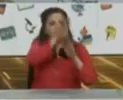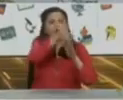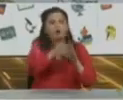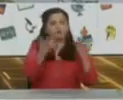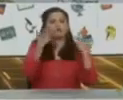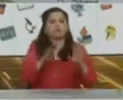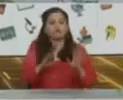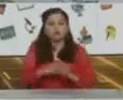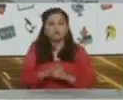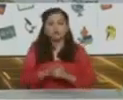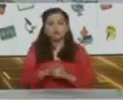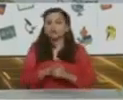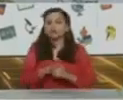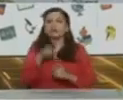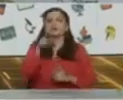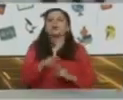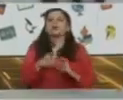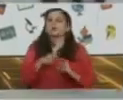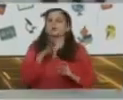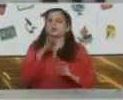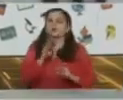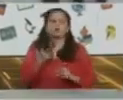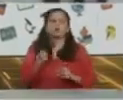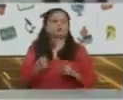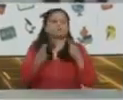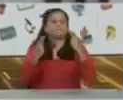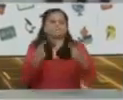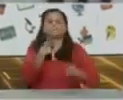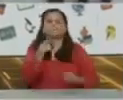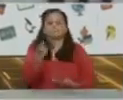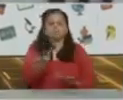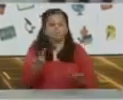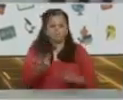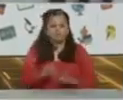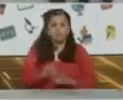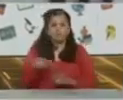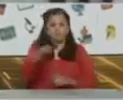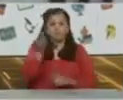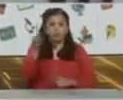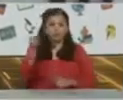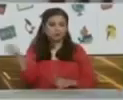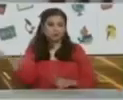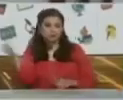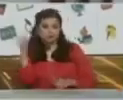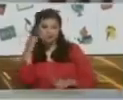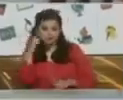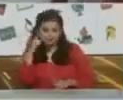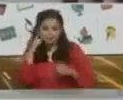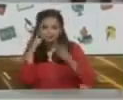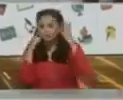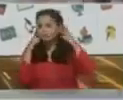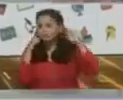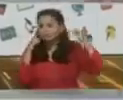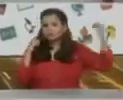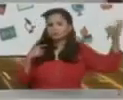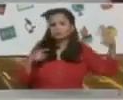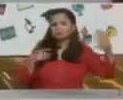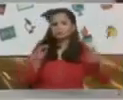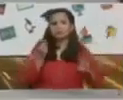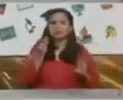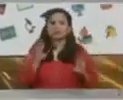इस विषय में मेरा सीधा सीधा मंत्र है, एक कान से सुनिए और दूसरे कान से निकाल